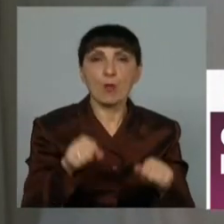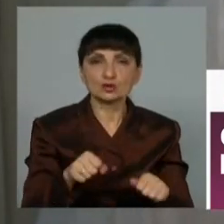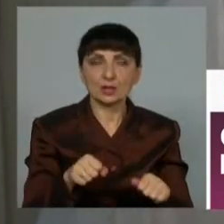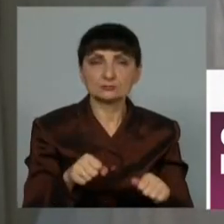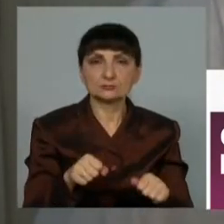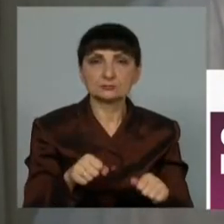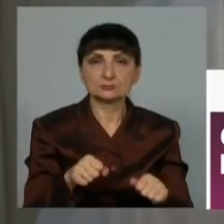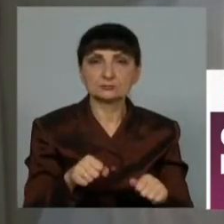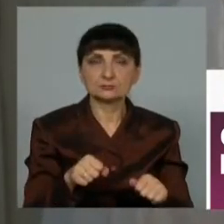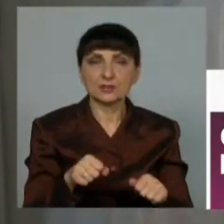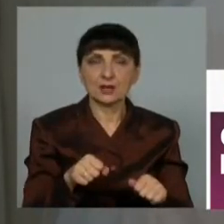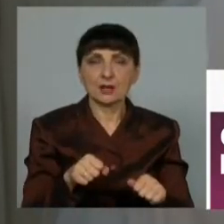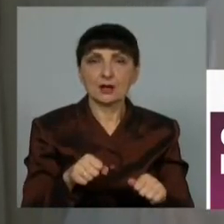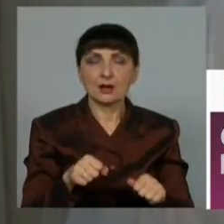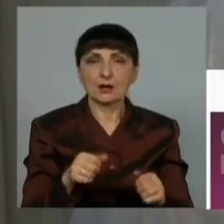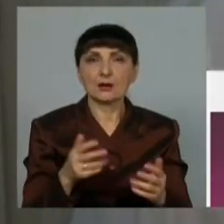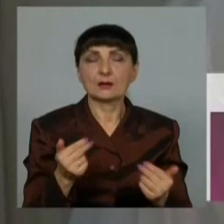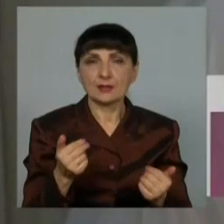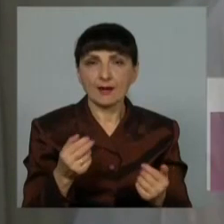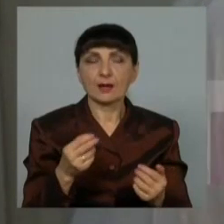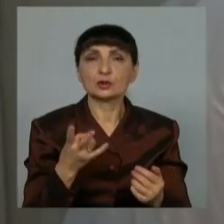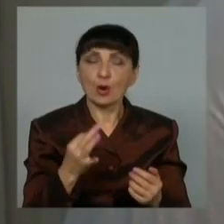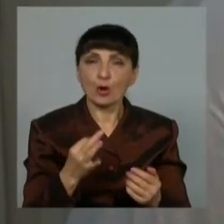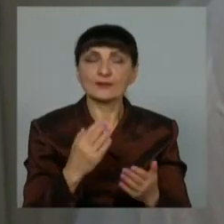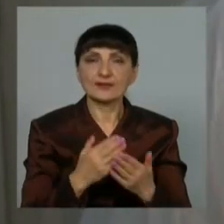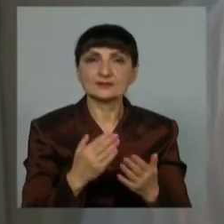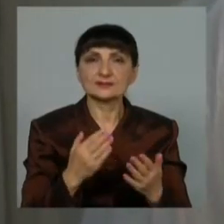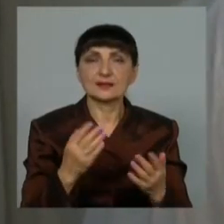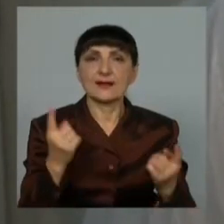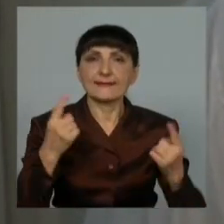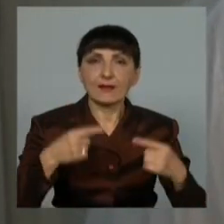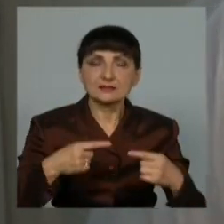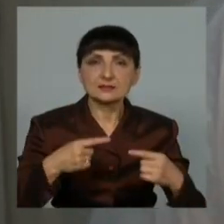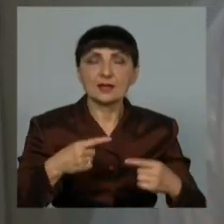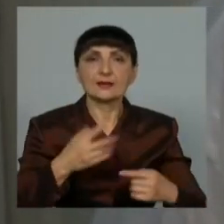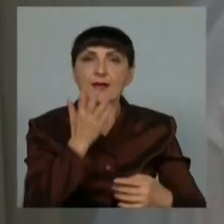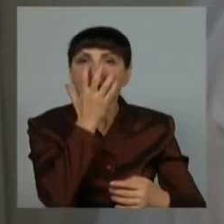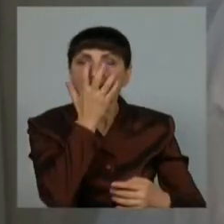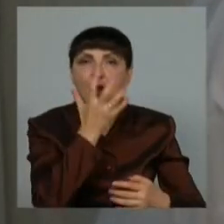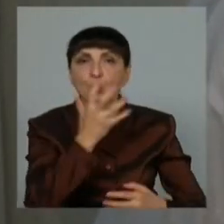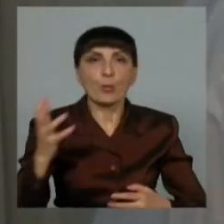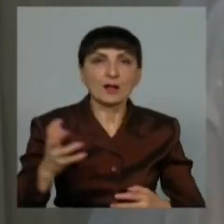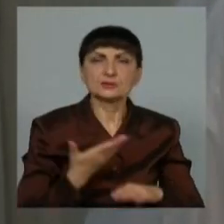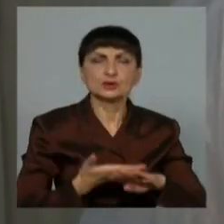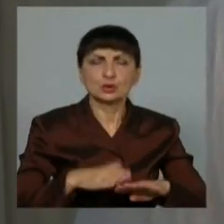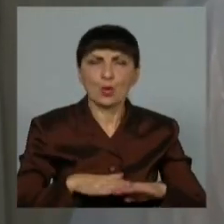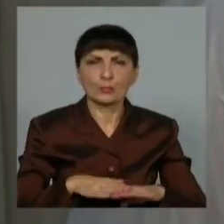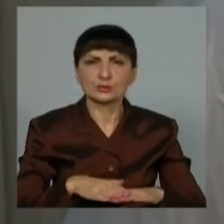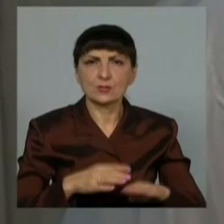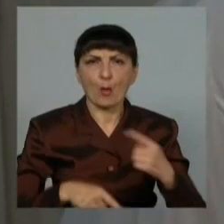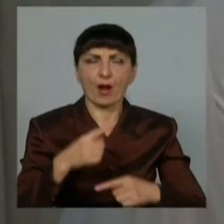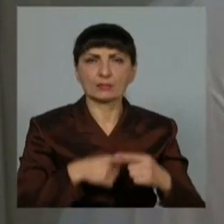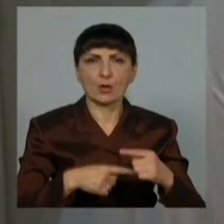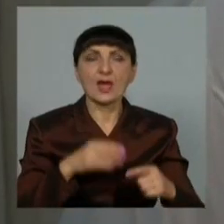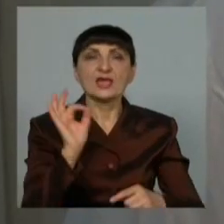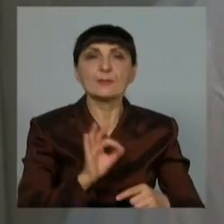бы регресс заболеваний и уход от аппарата довольно тяжелый процесс. И процент